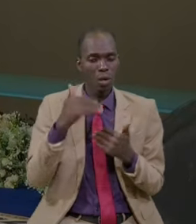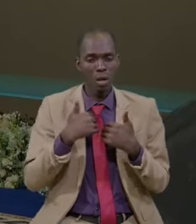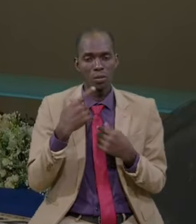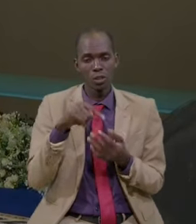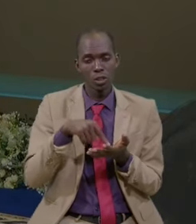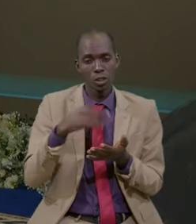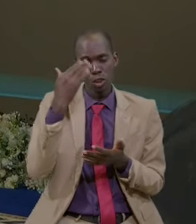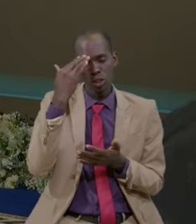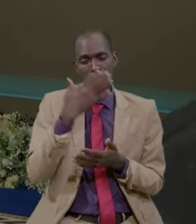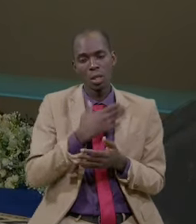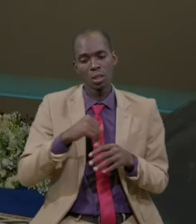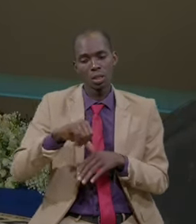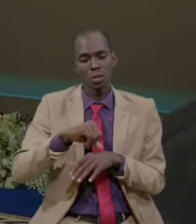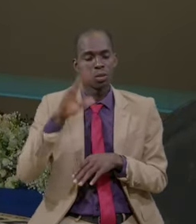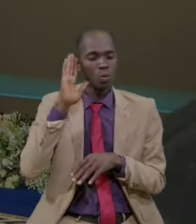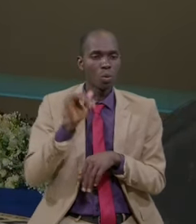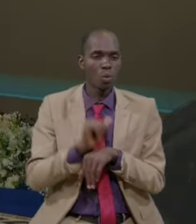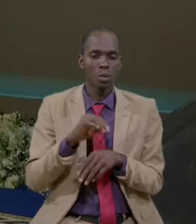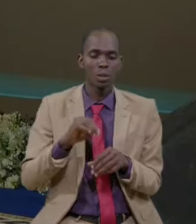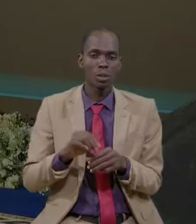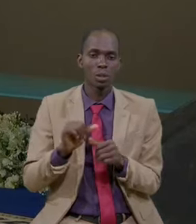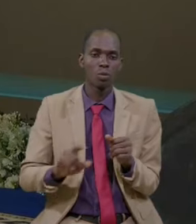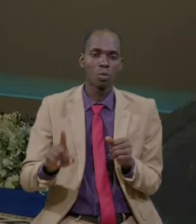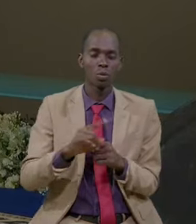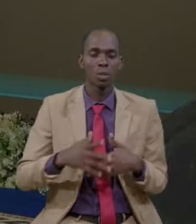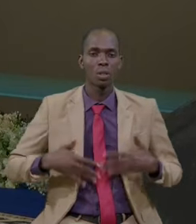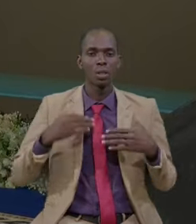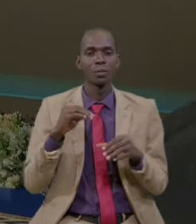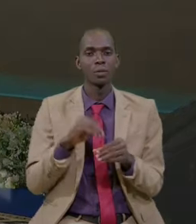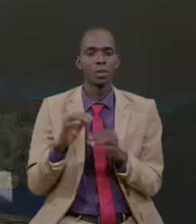de nos vies au nom de Jésus.